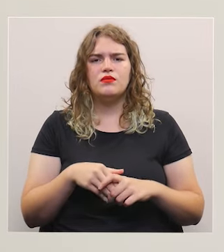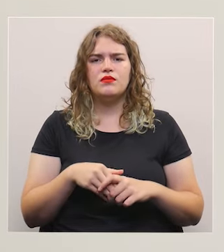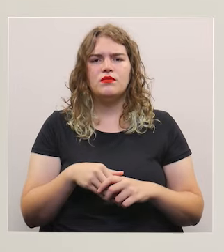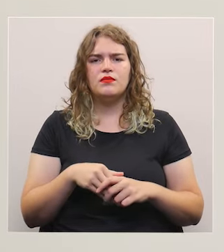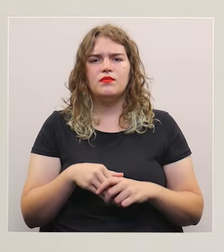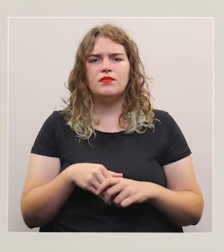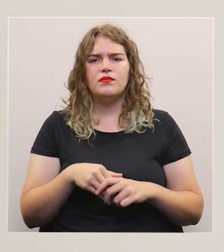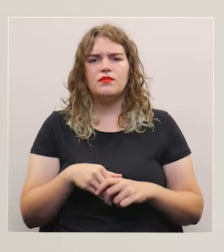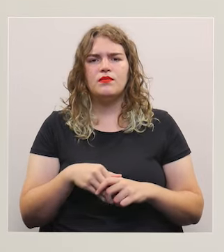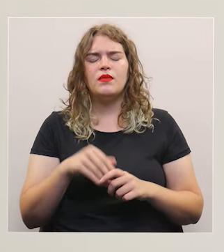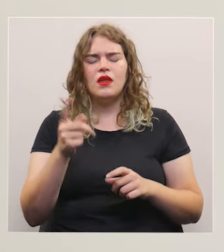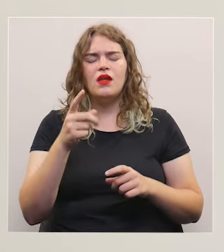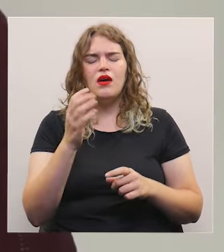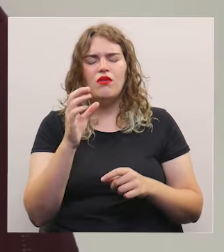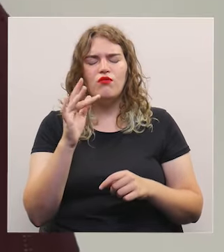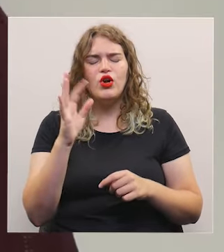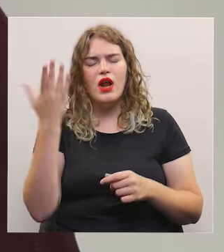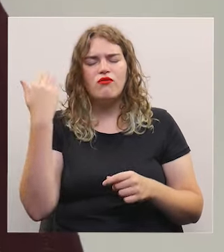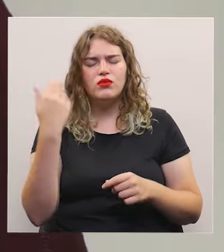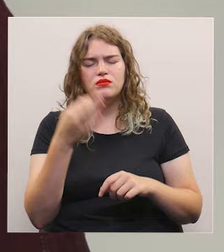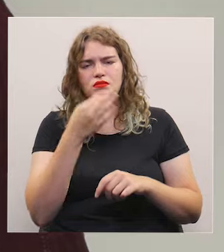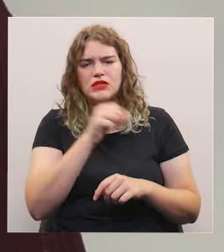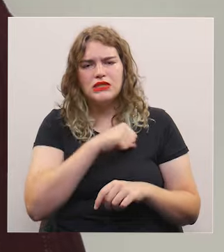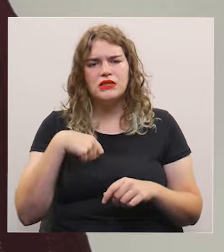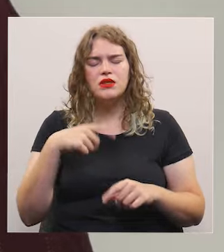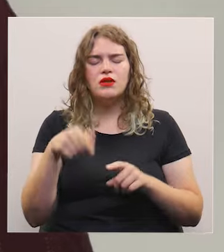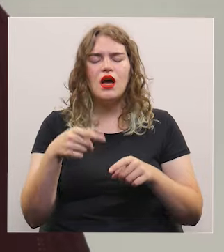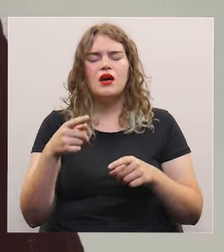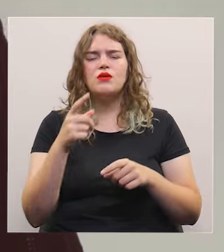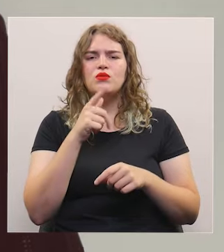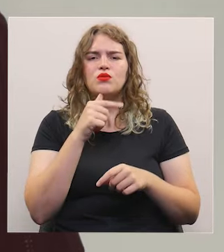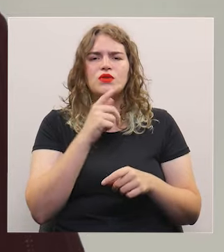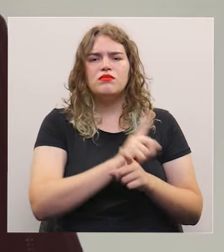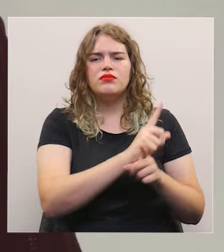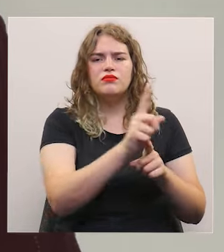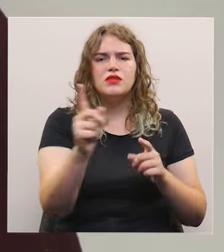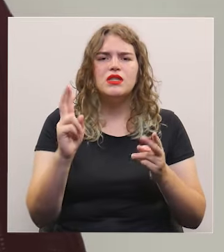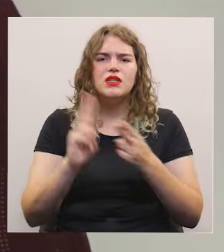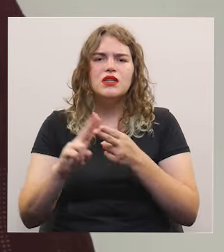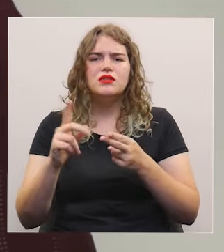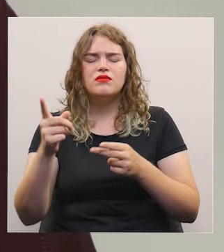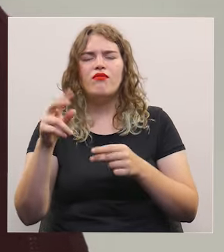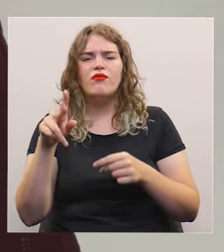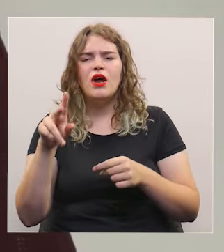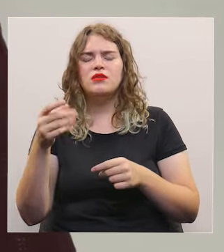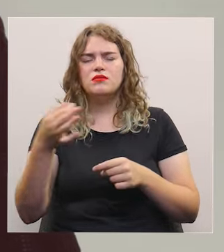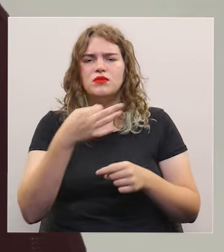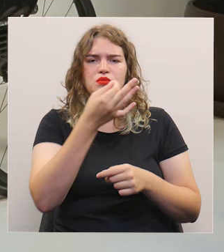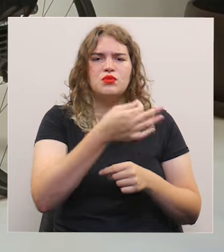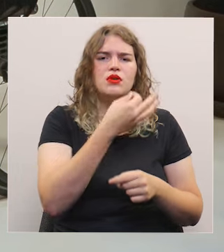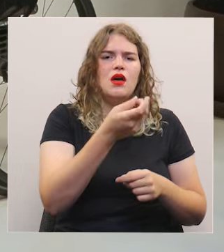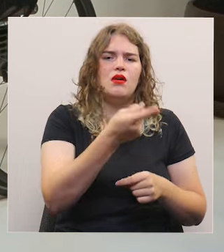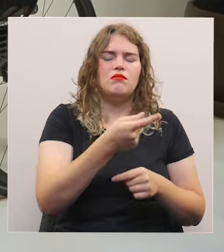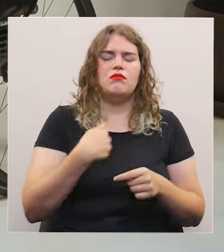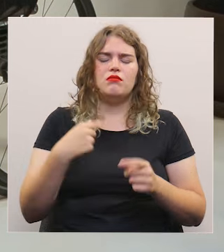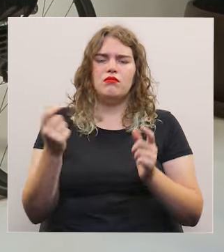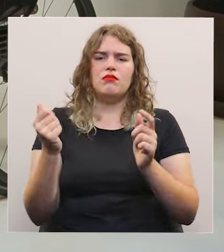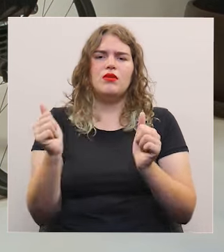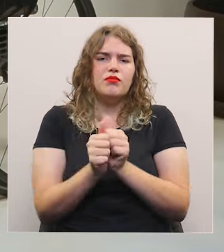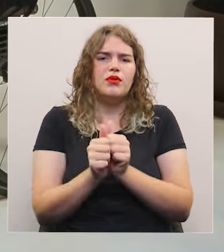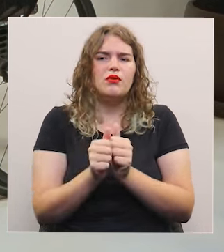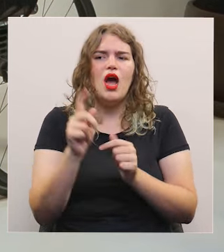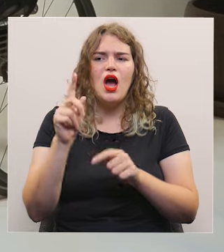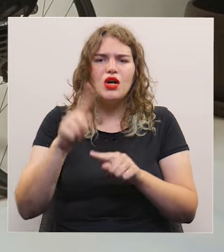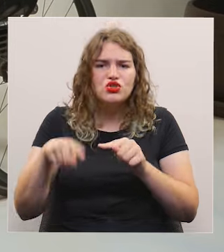singur mărturie la Da. Pe unde mergeam ne întâlneam cu un frate care tot timpul îi vorbea lui Florin de Iisus Hristos și eu, normal, fiind acolo,